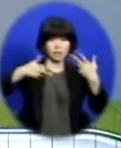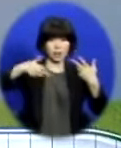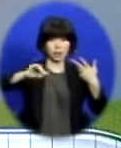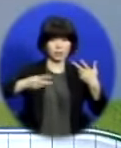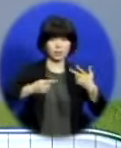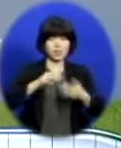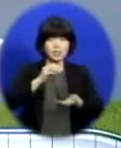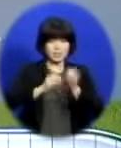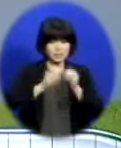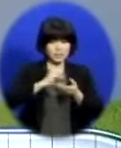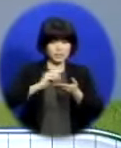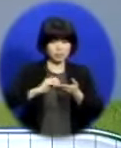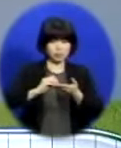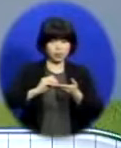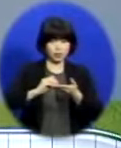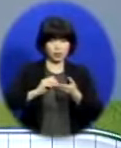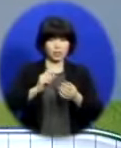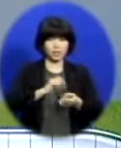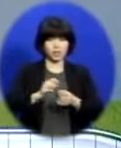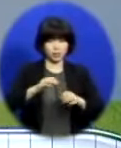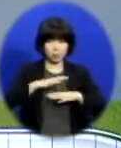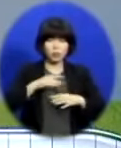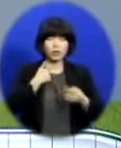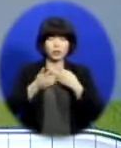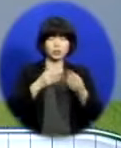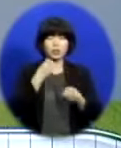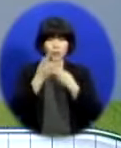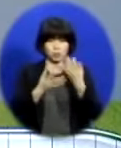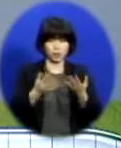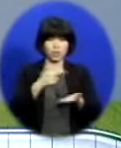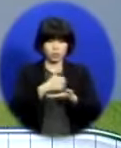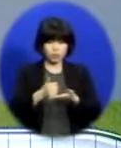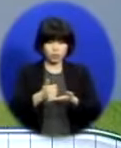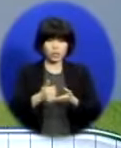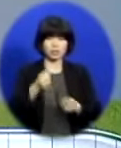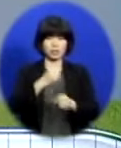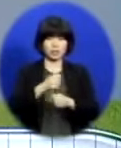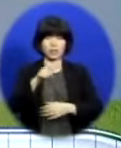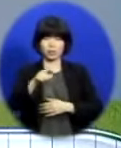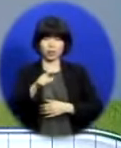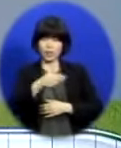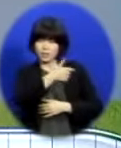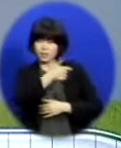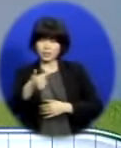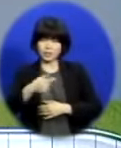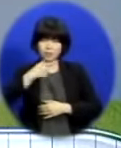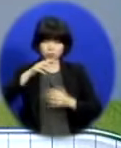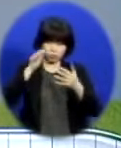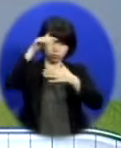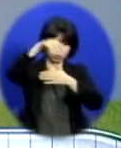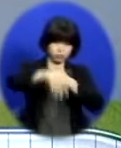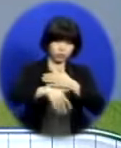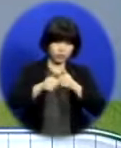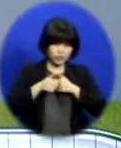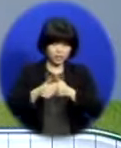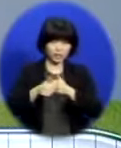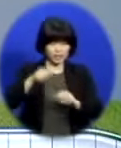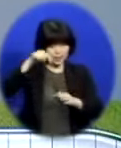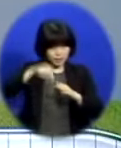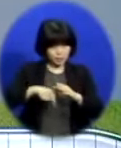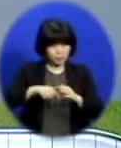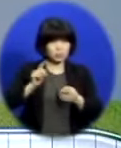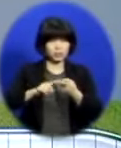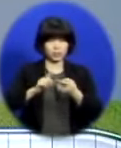기자가 놀라운 체험을 고백합니다 주님께서 일으키시는 저 큰 폭포 소리를 따라 깊음은 깊음을